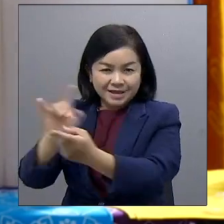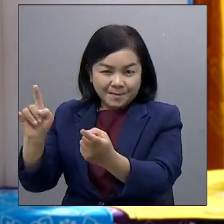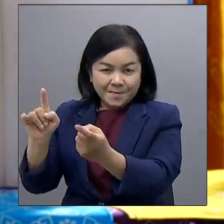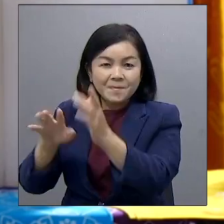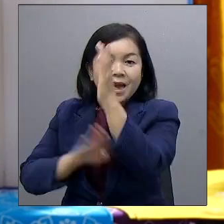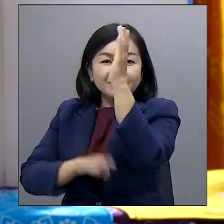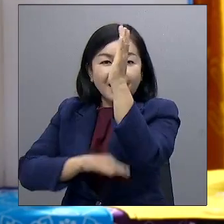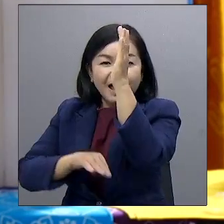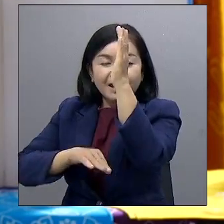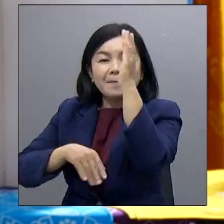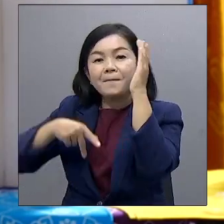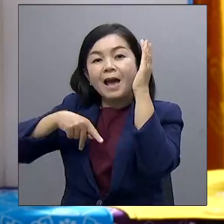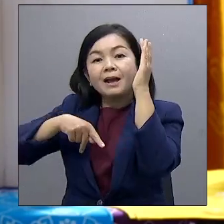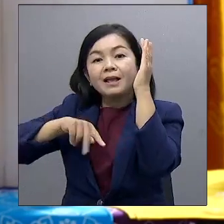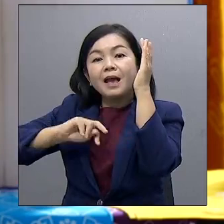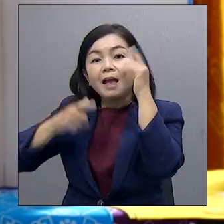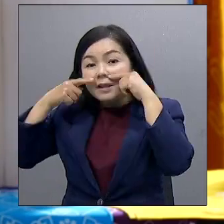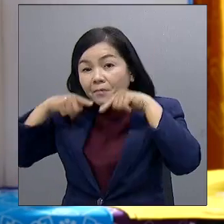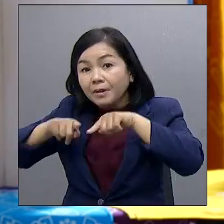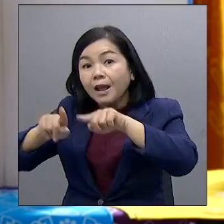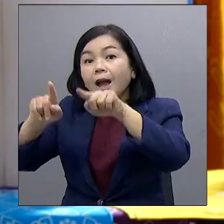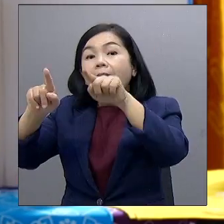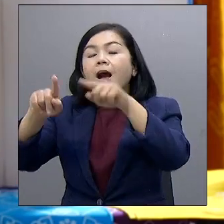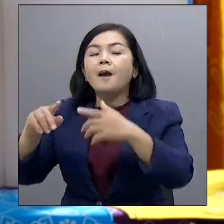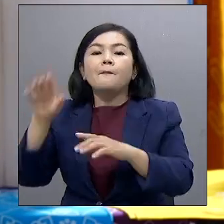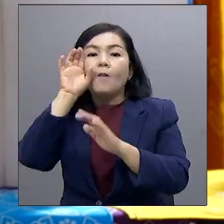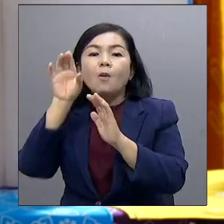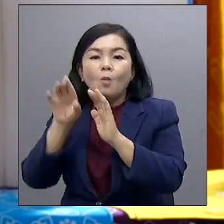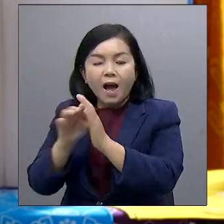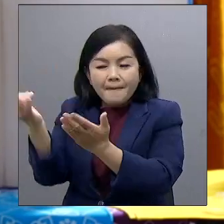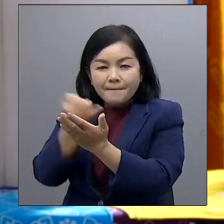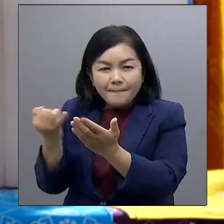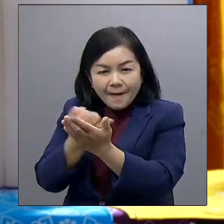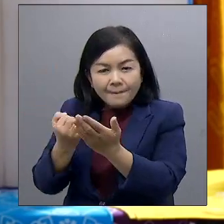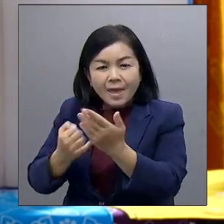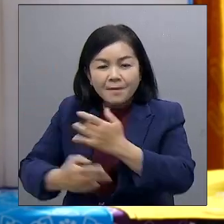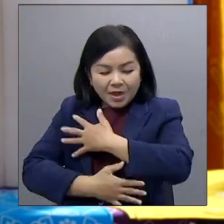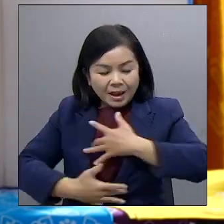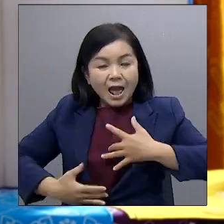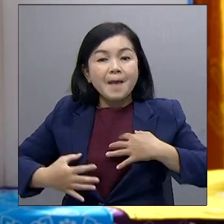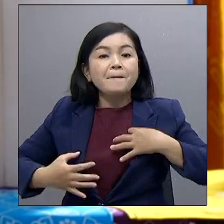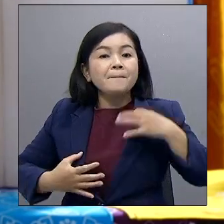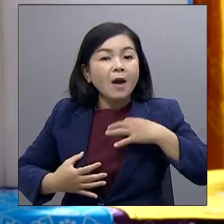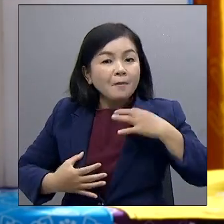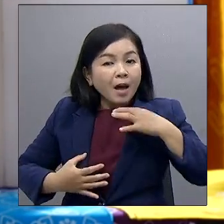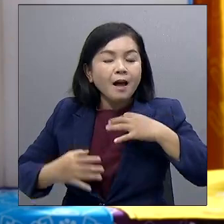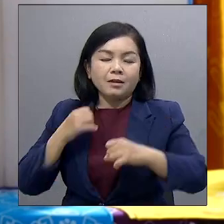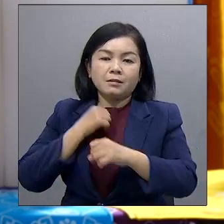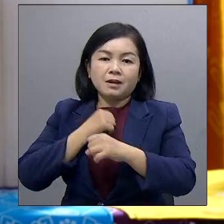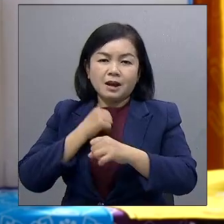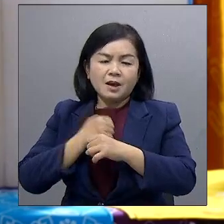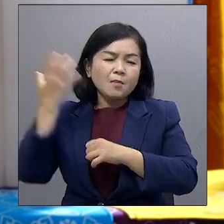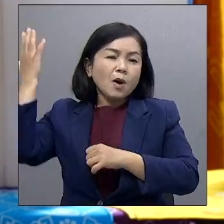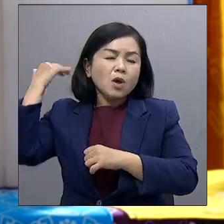พังงาได้อ่าประกวดออกแบบ Lineซึ่งณวันนั้นจริงๆเนี่ยการออกแบบ Lineเนี่ยมี